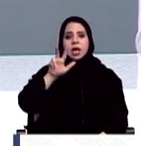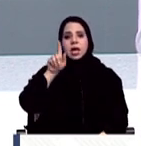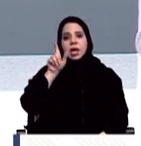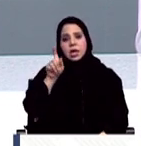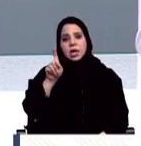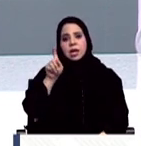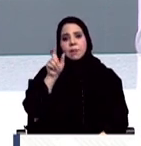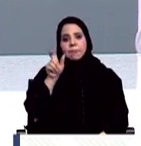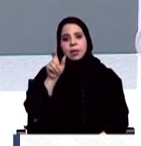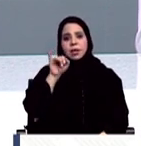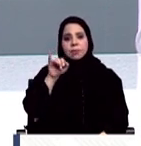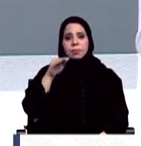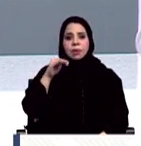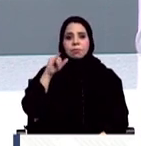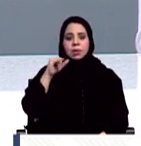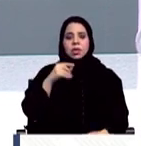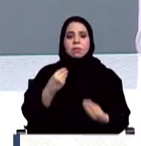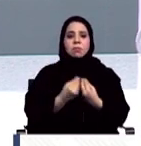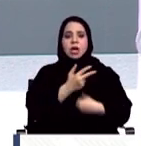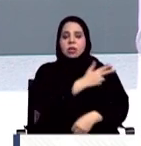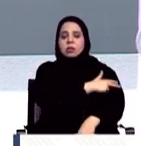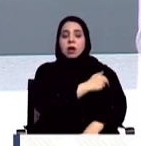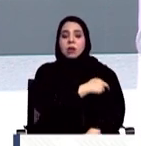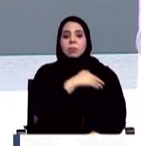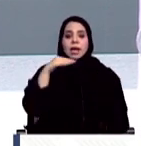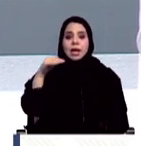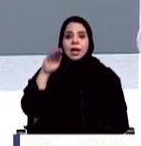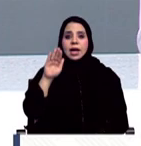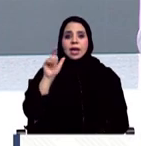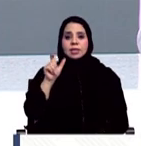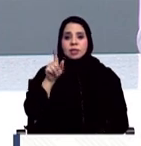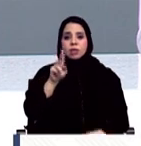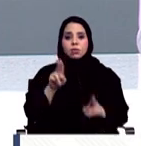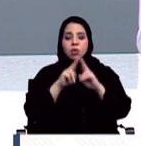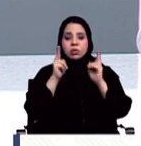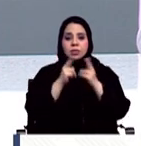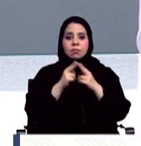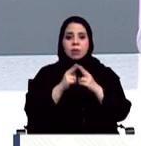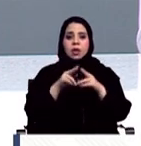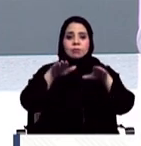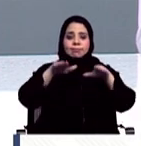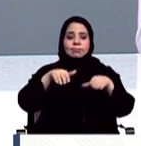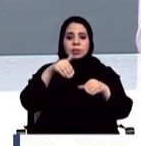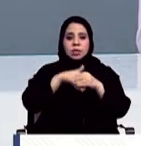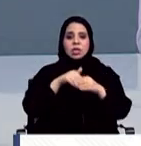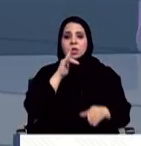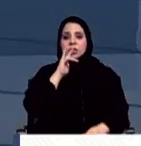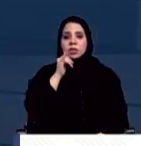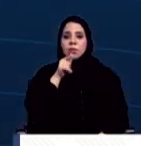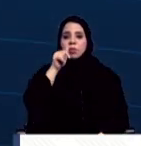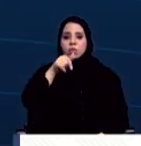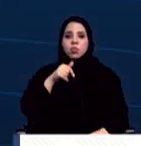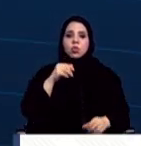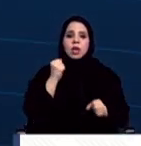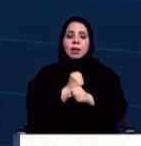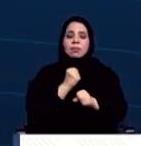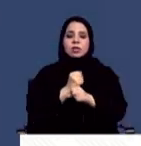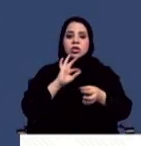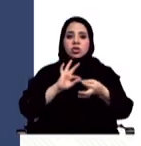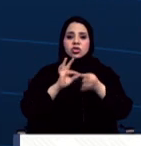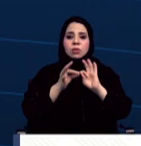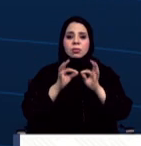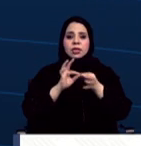بسام اسماعيل البن محمد والنائب حسن ابراهيم في منتدى البرلمانيين الشباب ضمن اعمال الجمعيه العامه للاتحاد